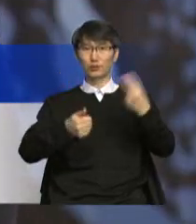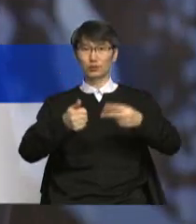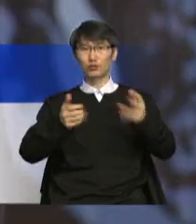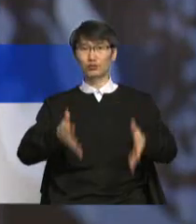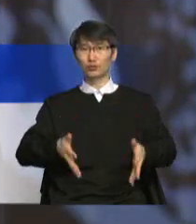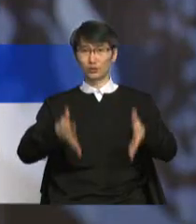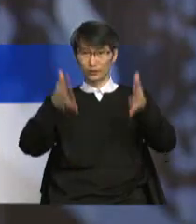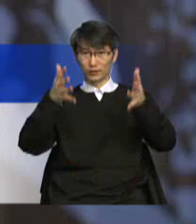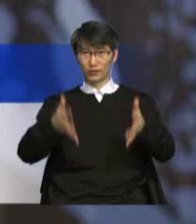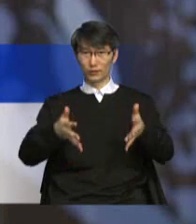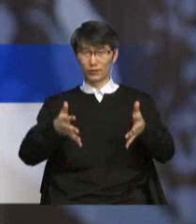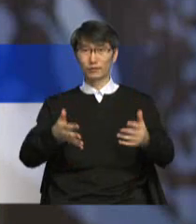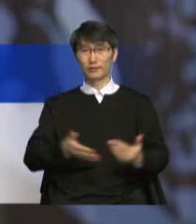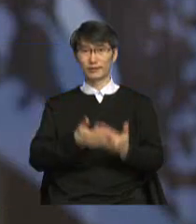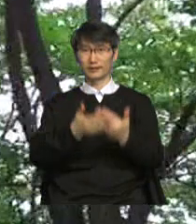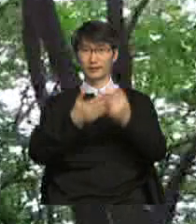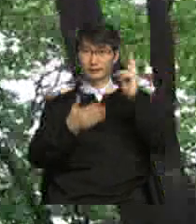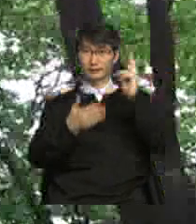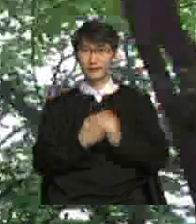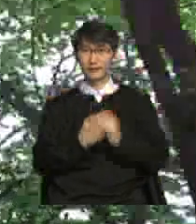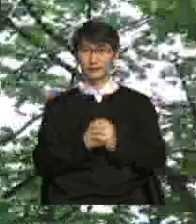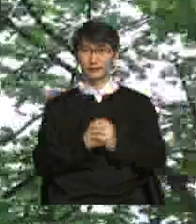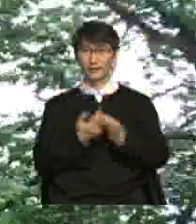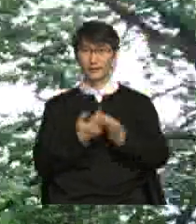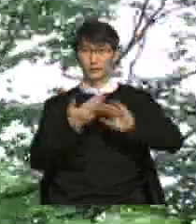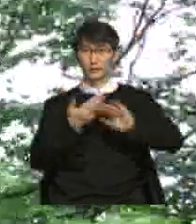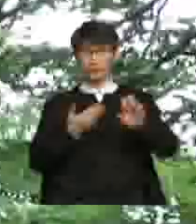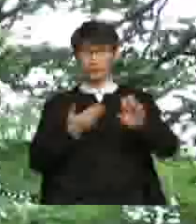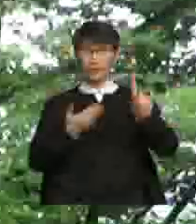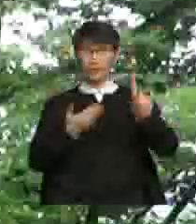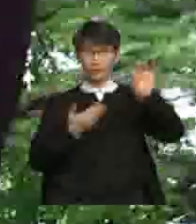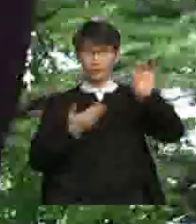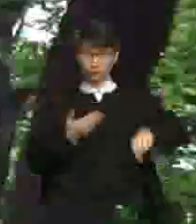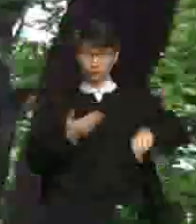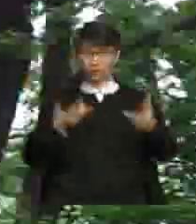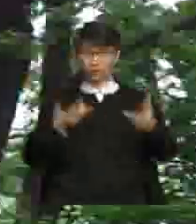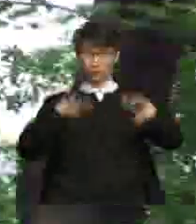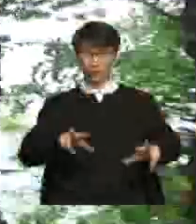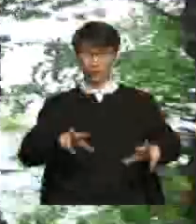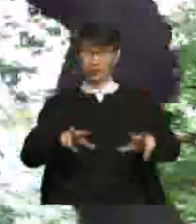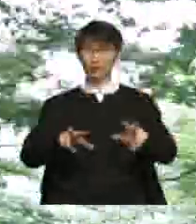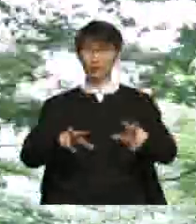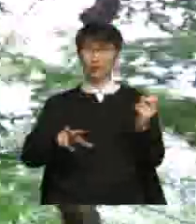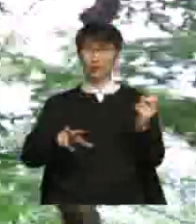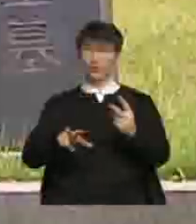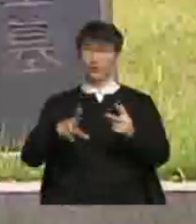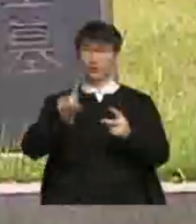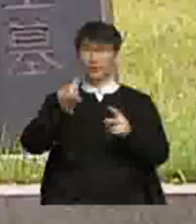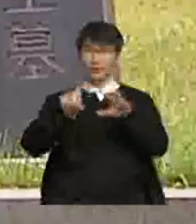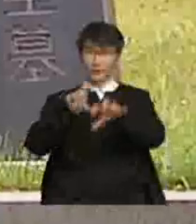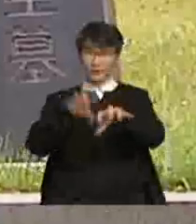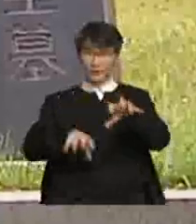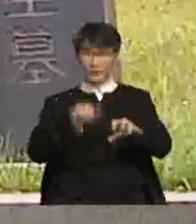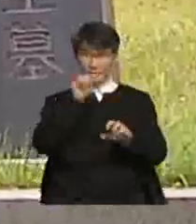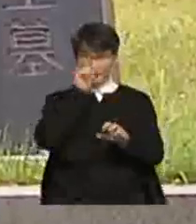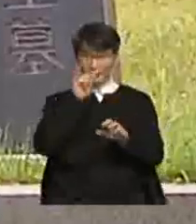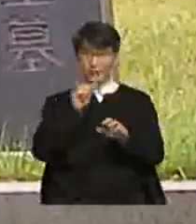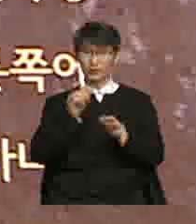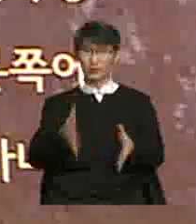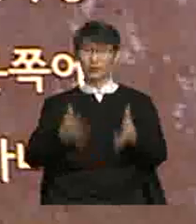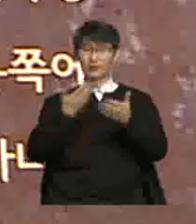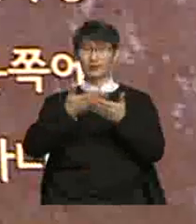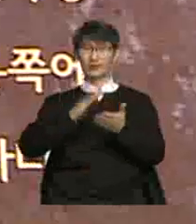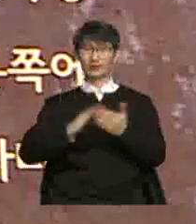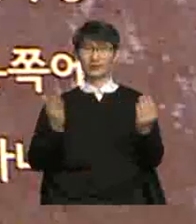교육도시로 성장해 나갈 것입니다. 이 밖에 망우 역사문화공원 조성과 중랑구 11개 지역에서 진행되고 있는